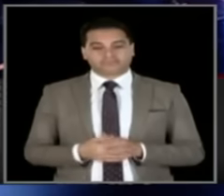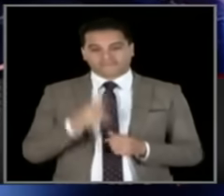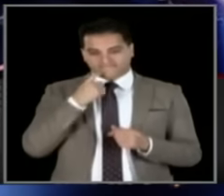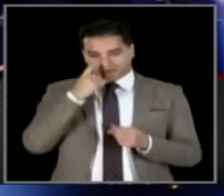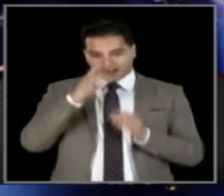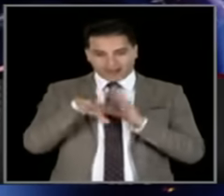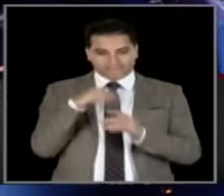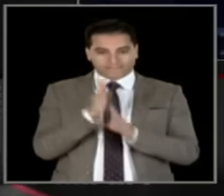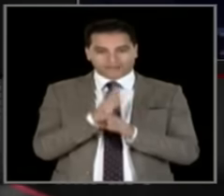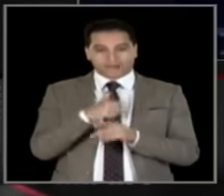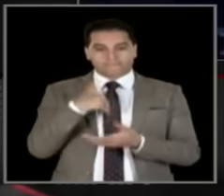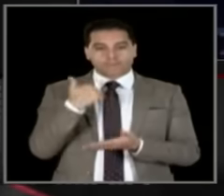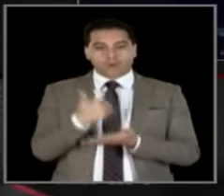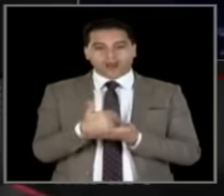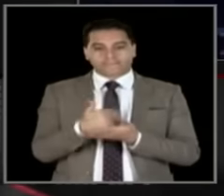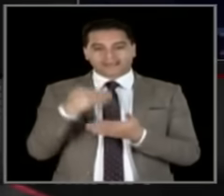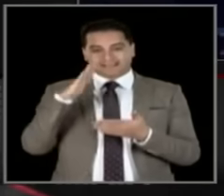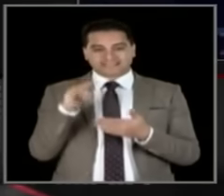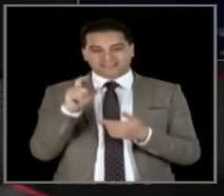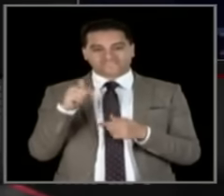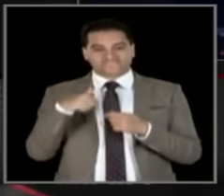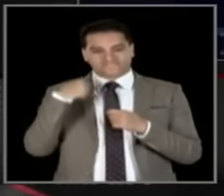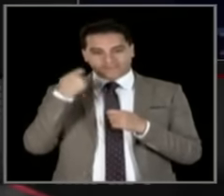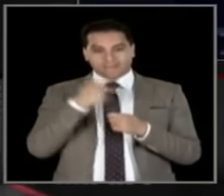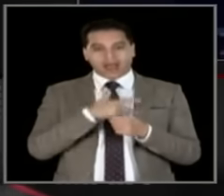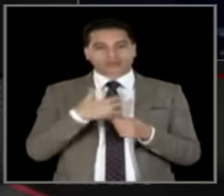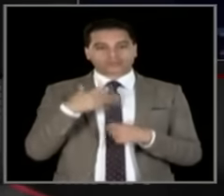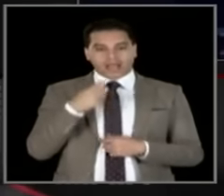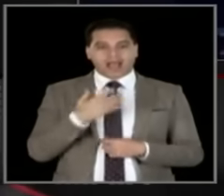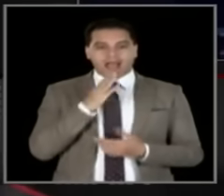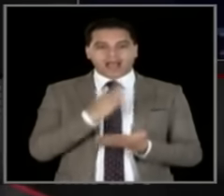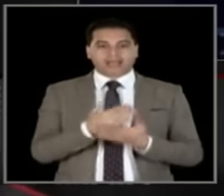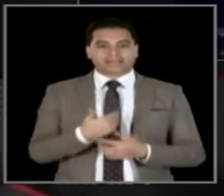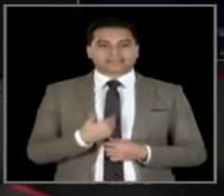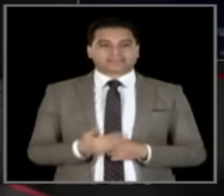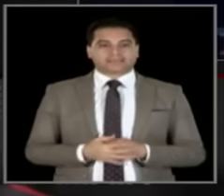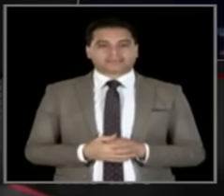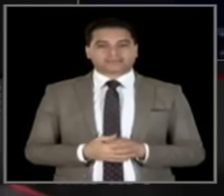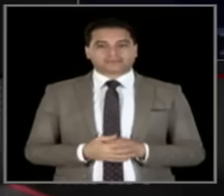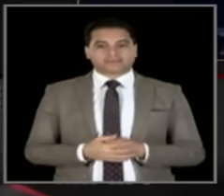فنون. من قام بدور المحامي حسين في فيلم عايز حق؟